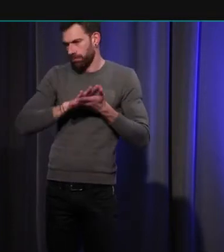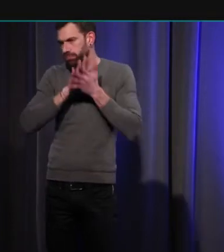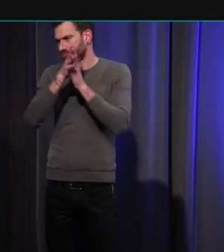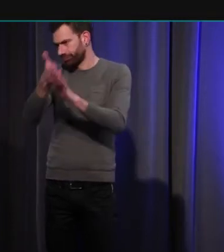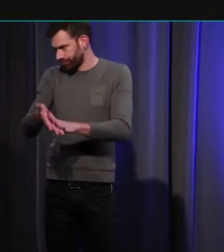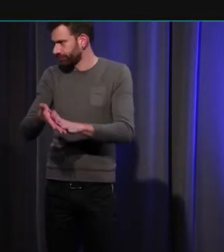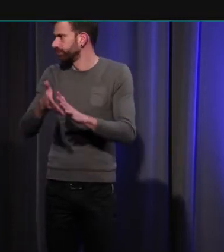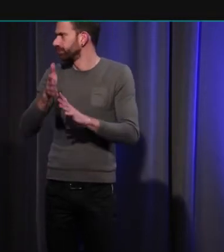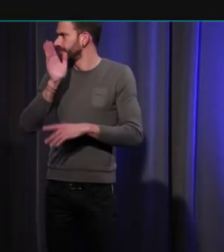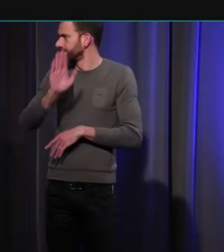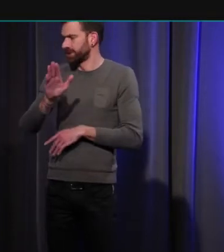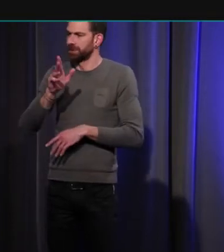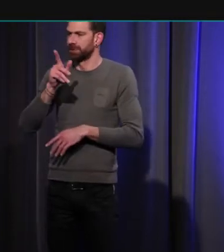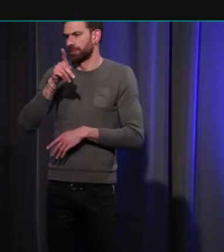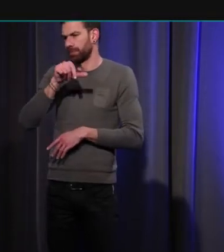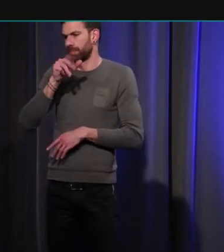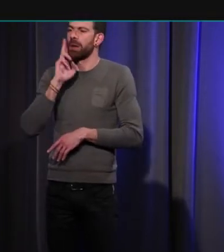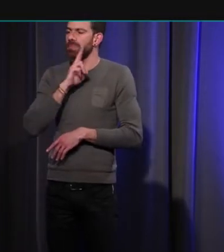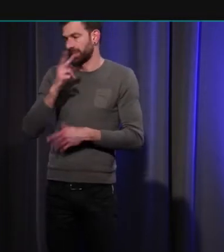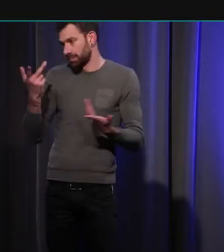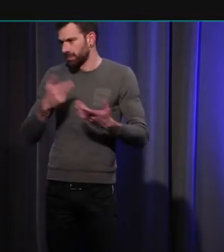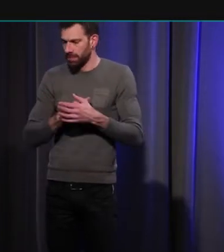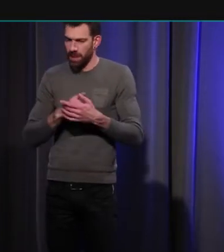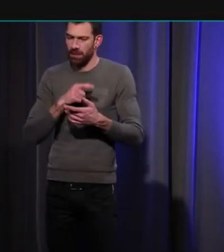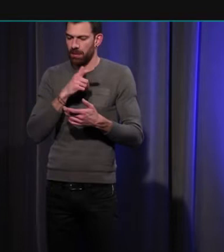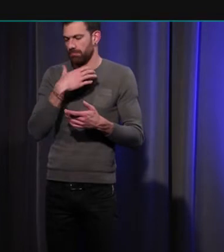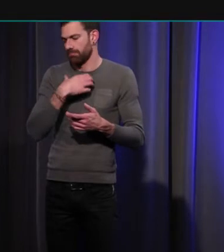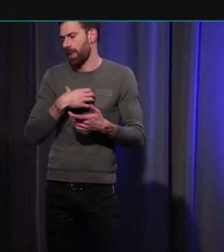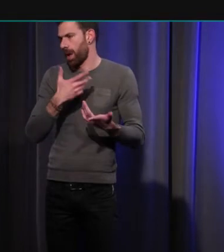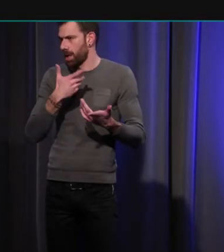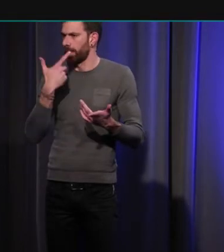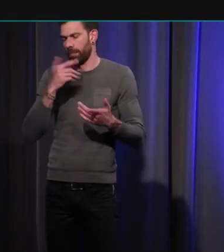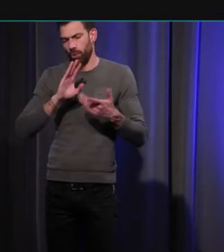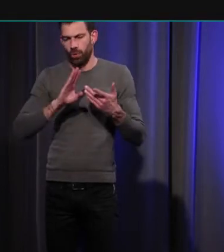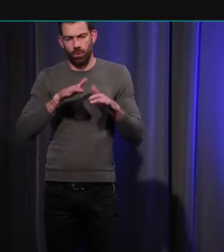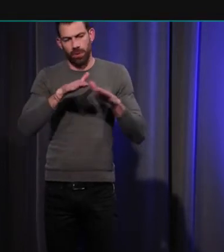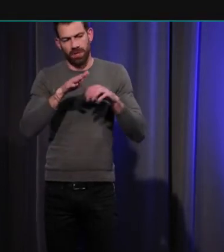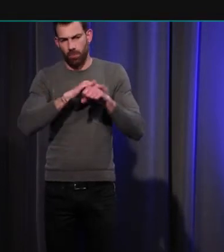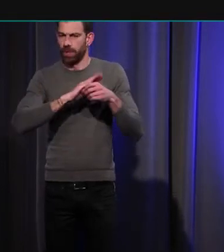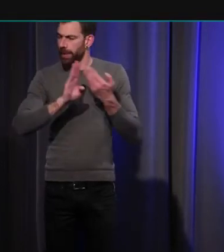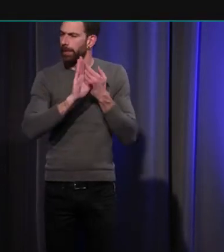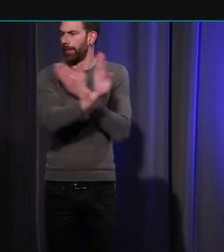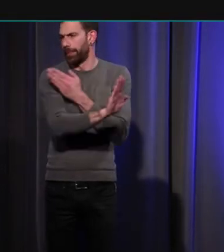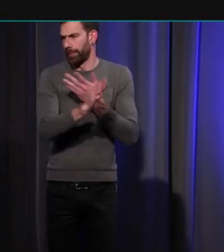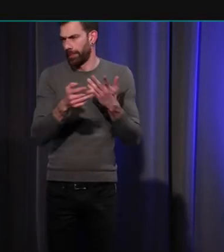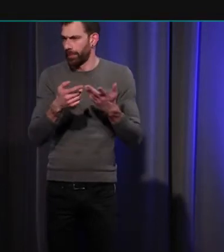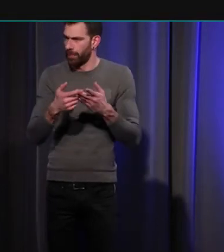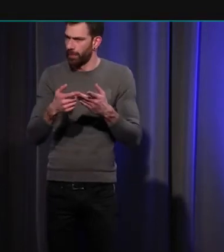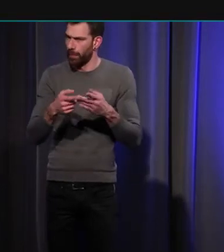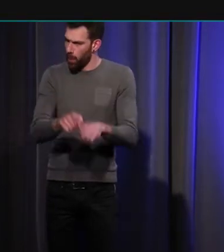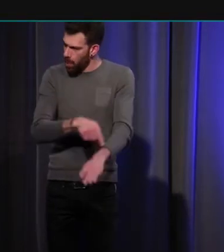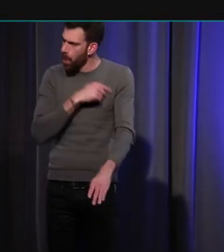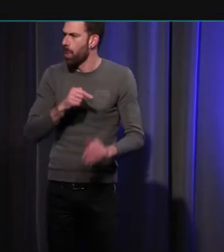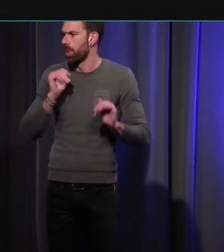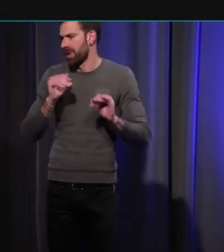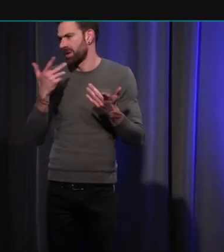du cesaro papisme et puis les prêtres ont été écartés du système politique vous voyez ça met du temps mais c'était